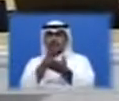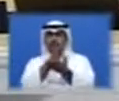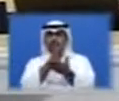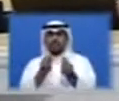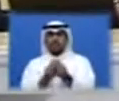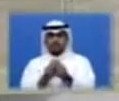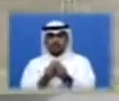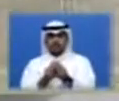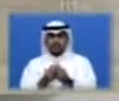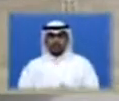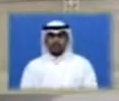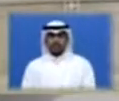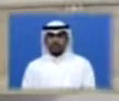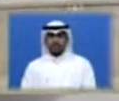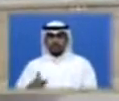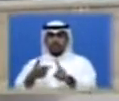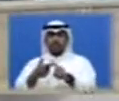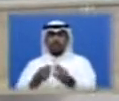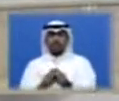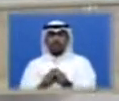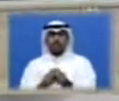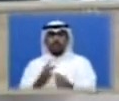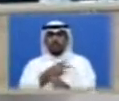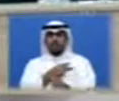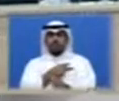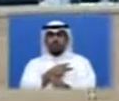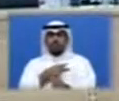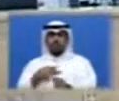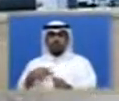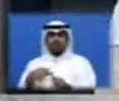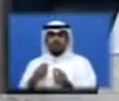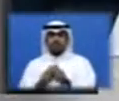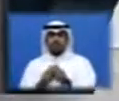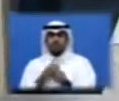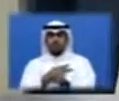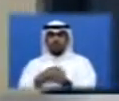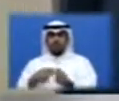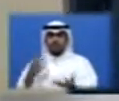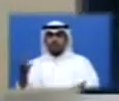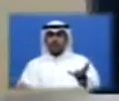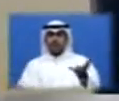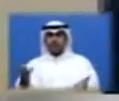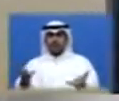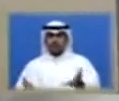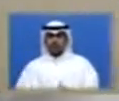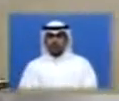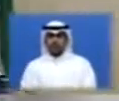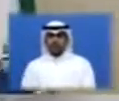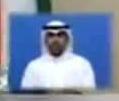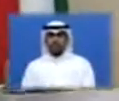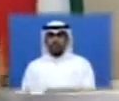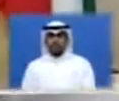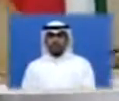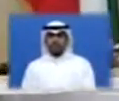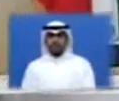صباح خالد الحمد الصباح، ومعالي وزير الدولة لشؤون مجلس الوزراء ووزير العدل بالوكالة الشيخ محمد